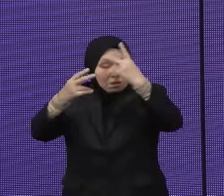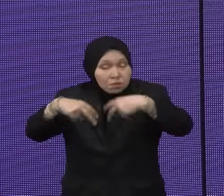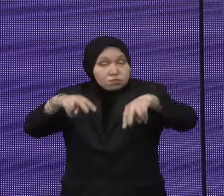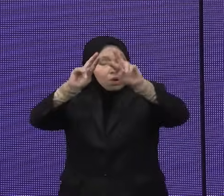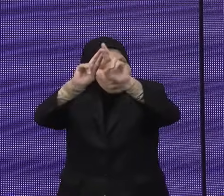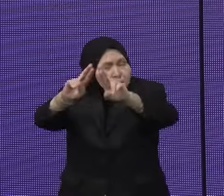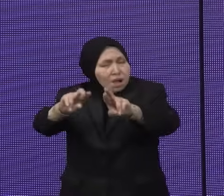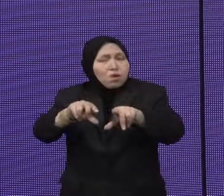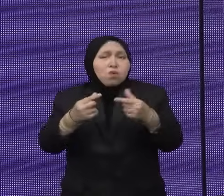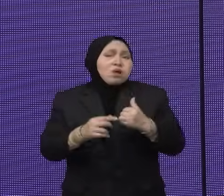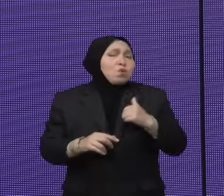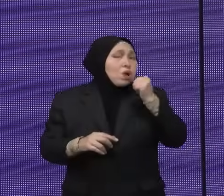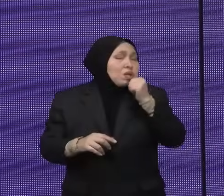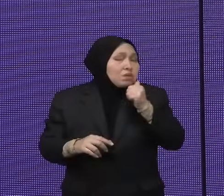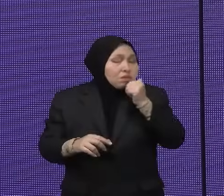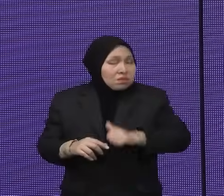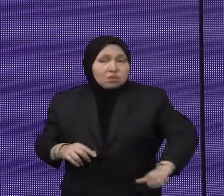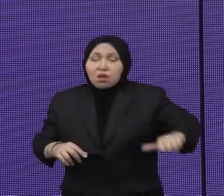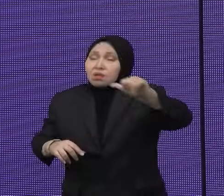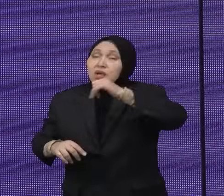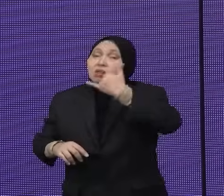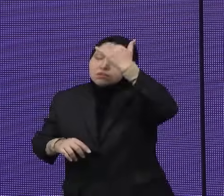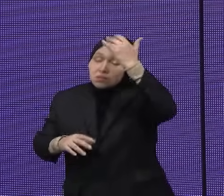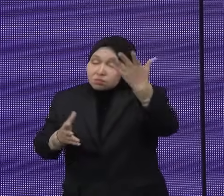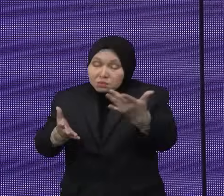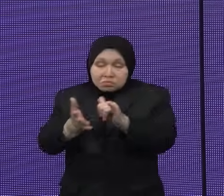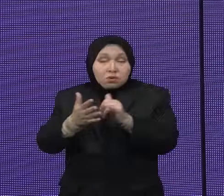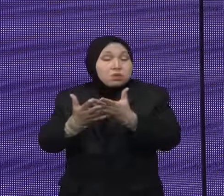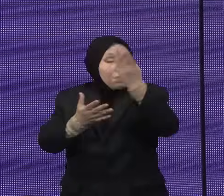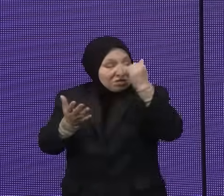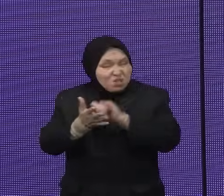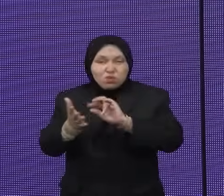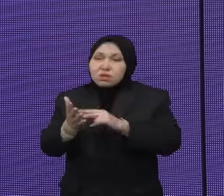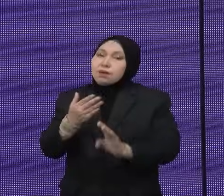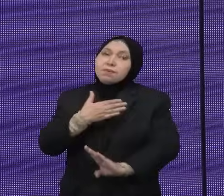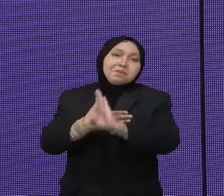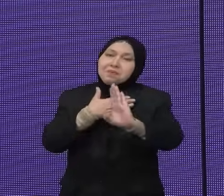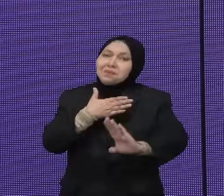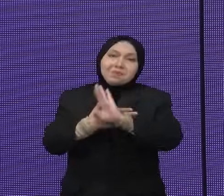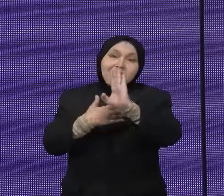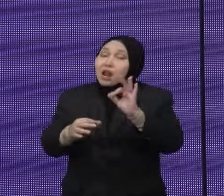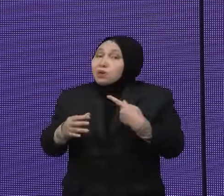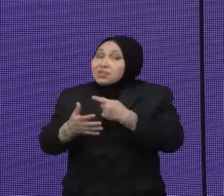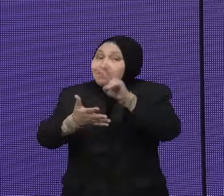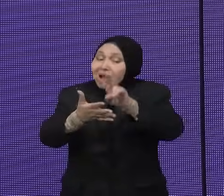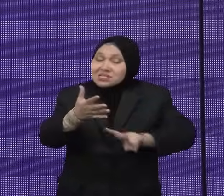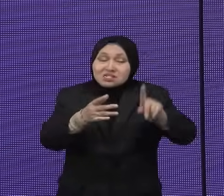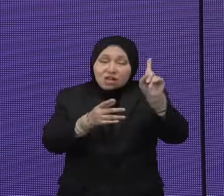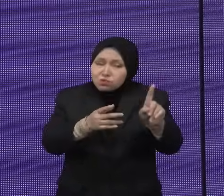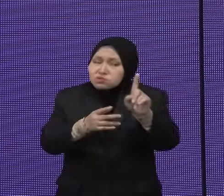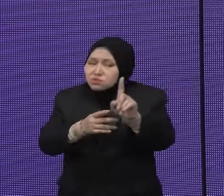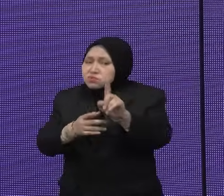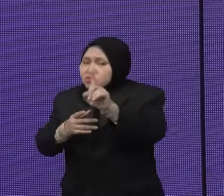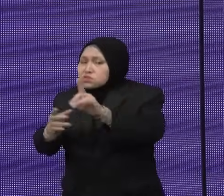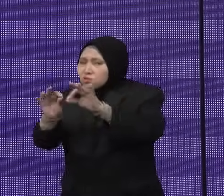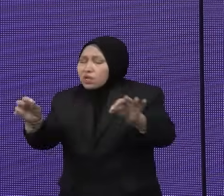golongan wanita, anak yatim, segala apa yang kita belajar itu, maka itu adalah sebagai tanda bahaya. Ya, tetapi kalau kita baca satu demi satu